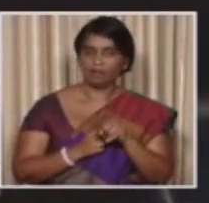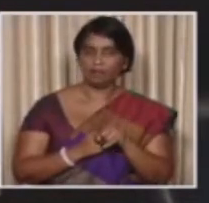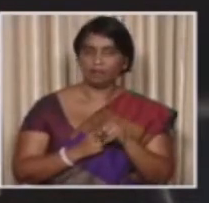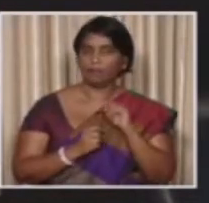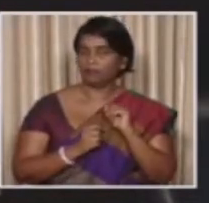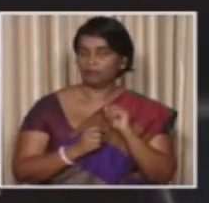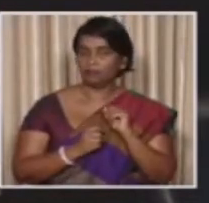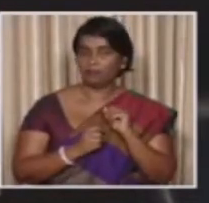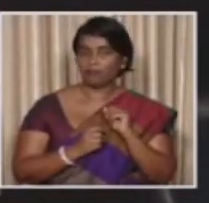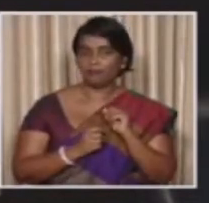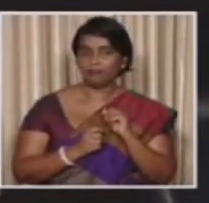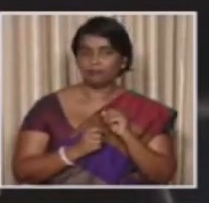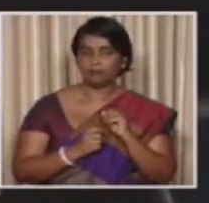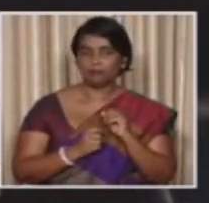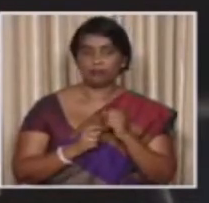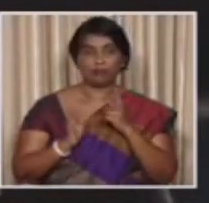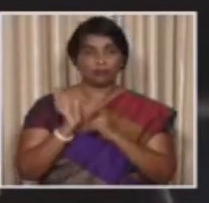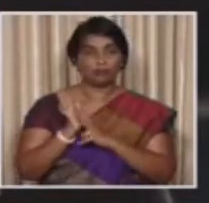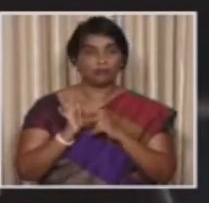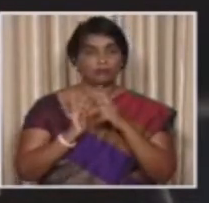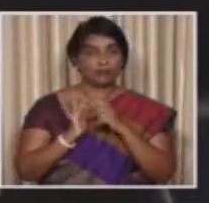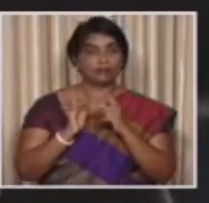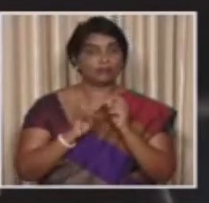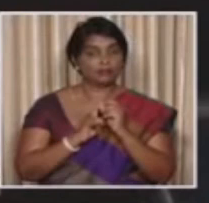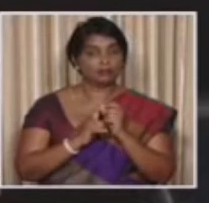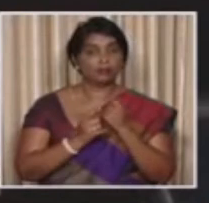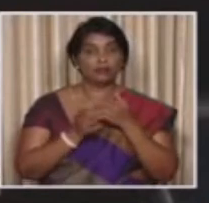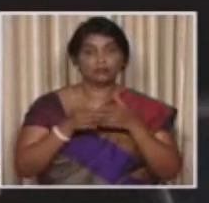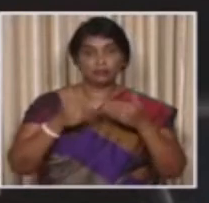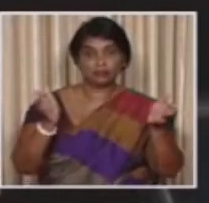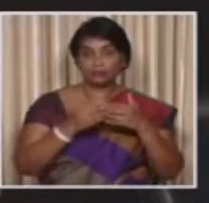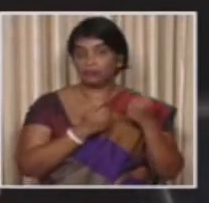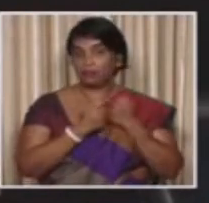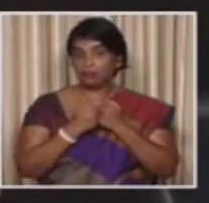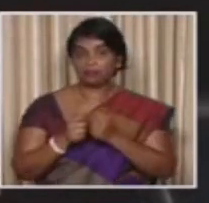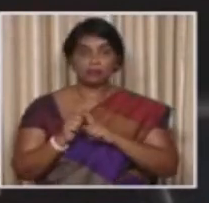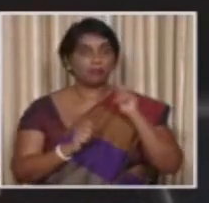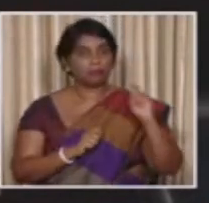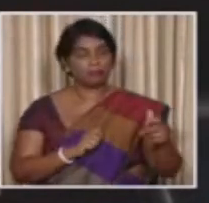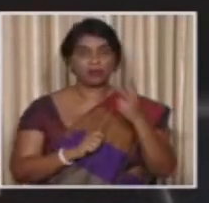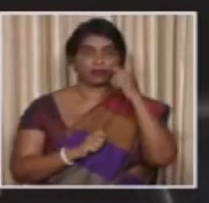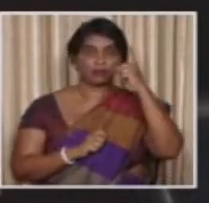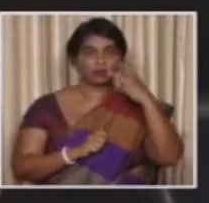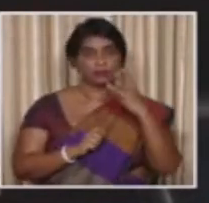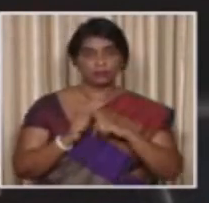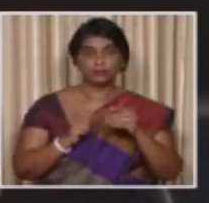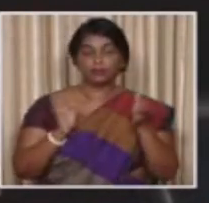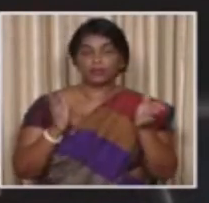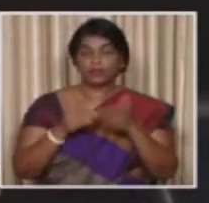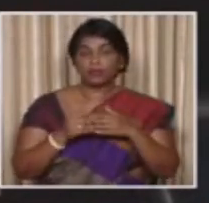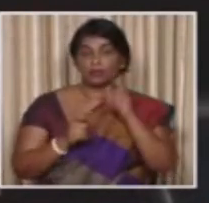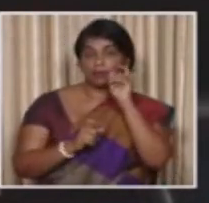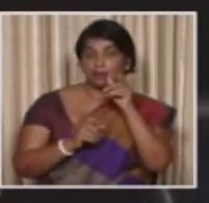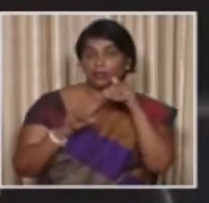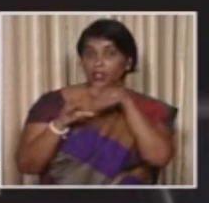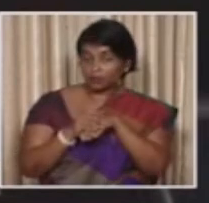මොකද තමන්ගේ VIP ව ගේට්ටුව ළඟින් ගෙනල්ලා බස්සන කෙනාට ගෙවනව තුනෙන් එකක්. ගේට්ටුව ඇතුලේ VIP ව බලා